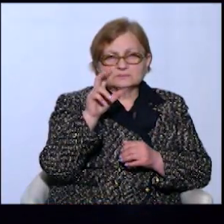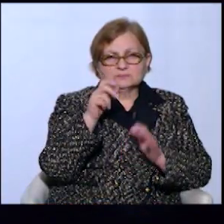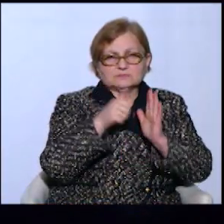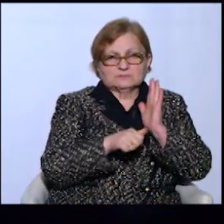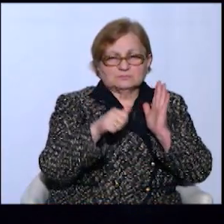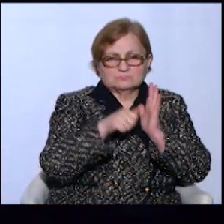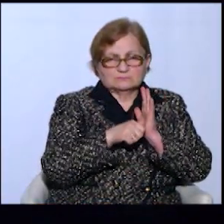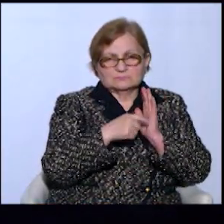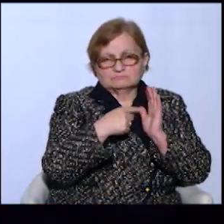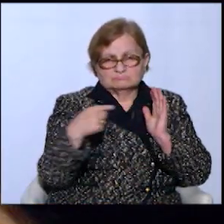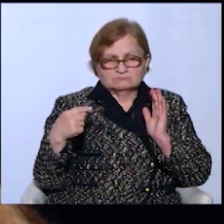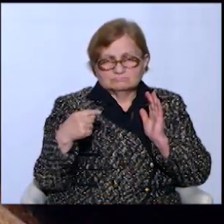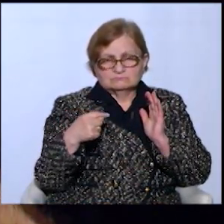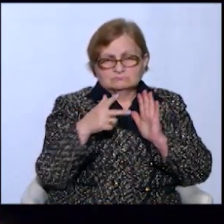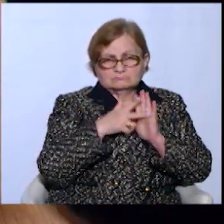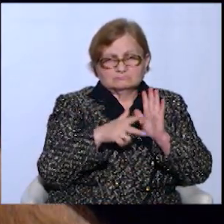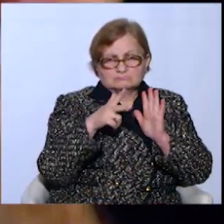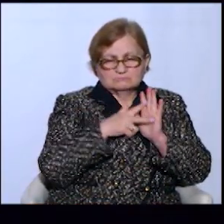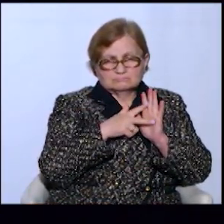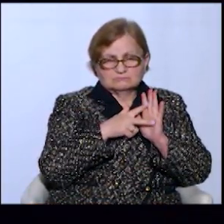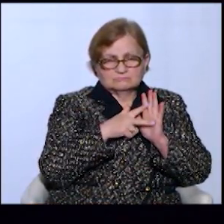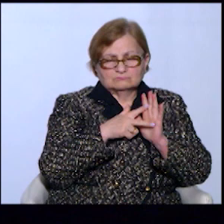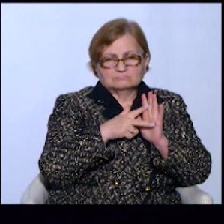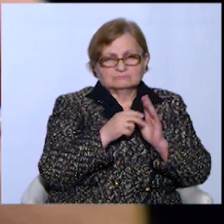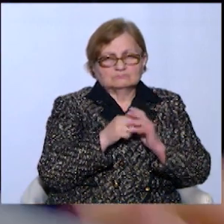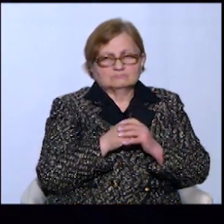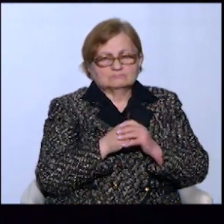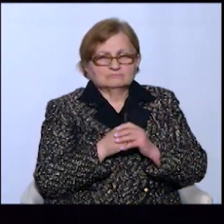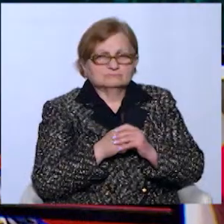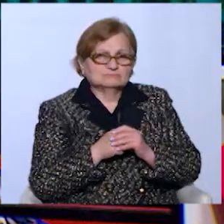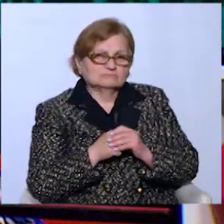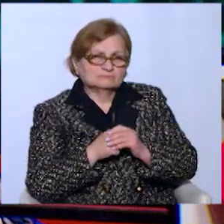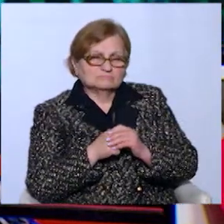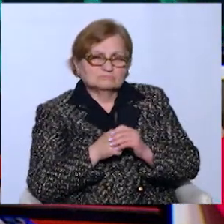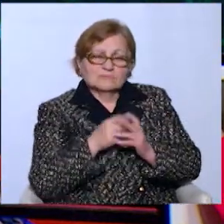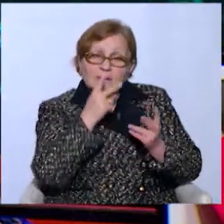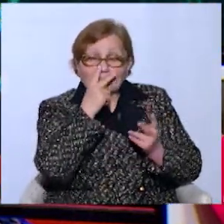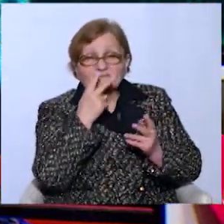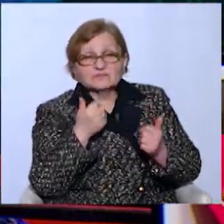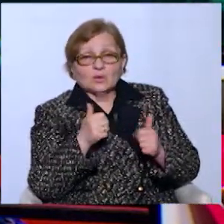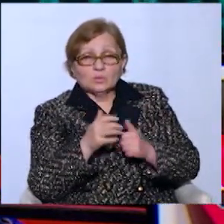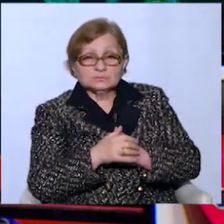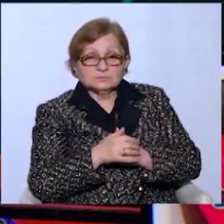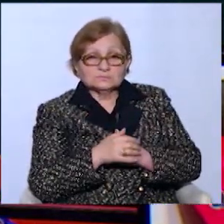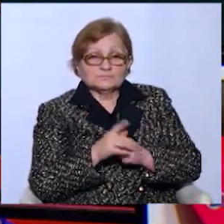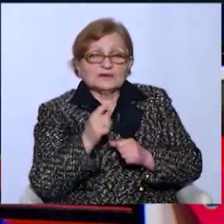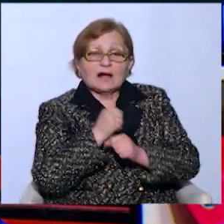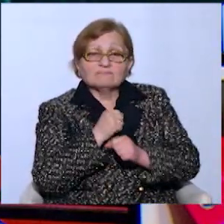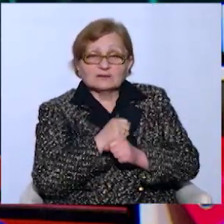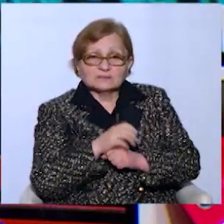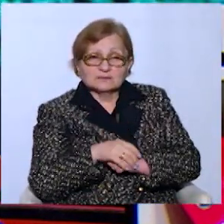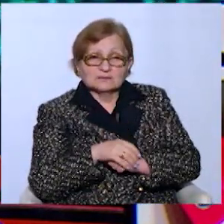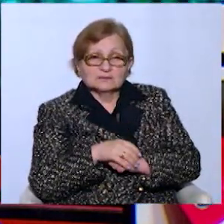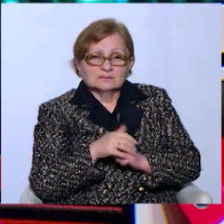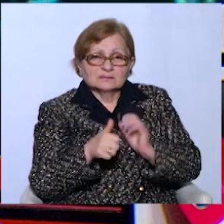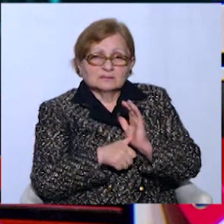366 უნდა გამოვაკლოთ 88. აბა ვნახოთ. ესე იგი რა გავაკეთეთ?